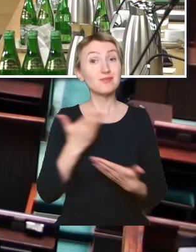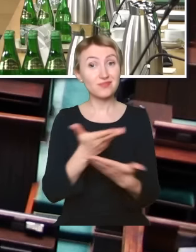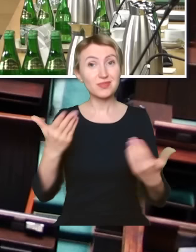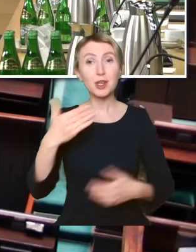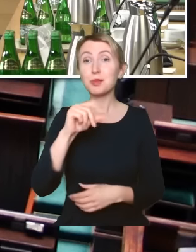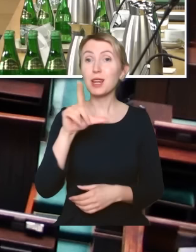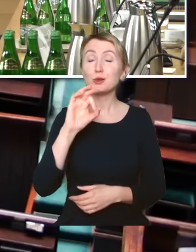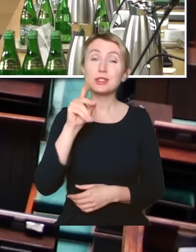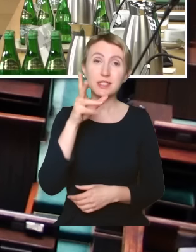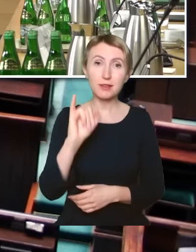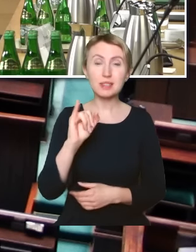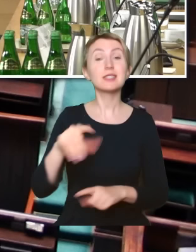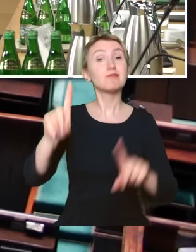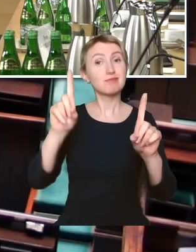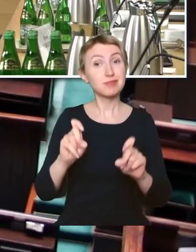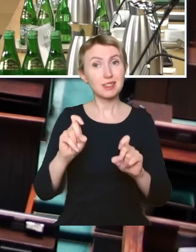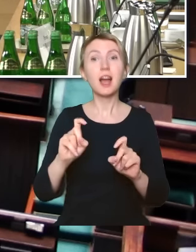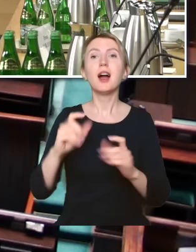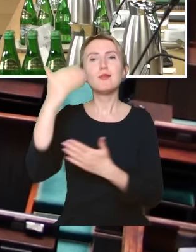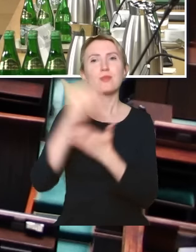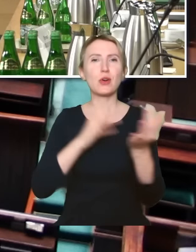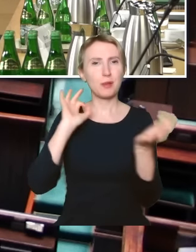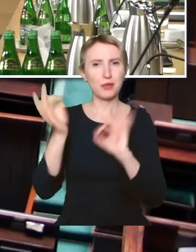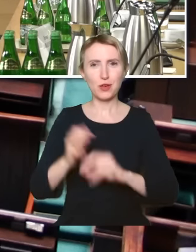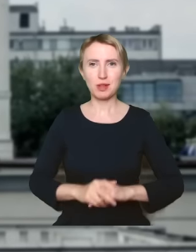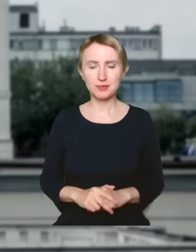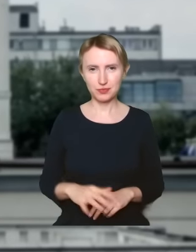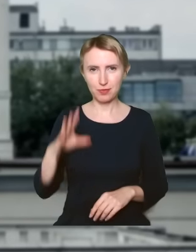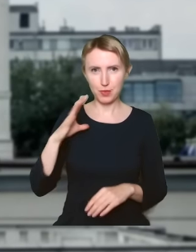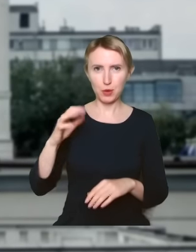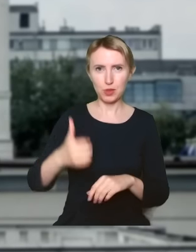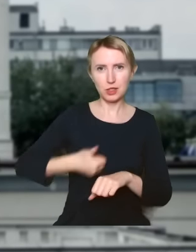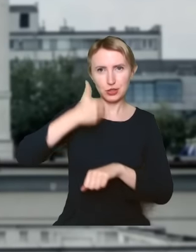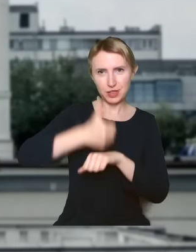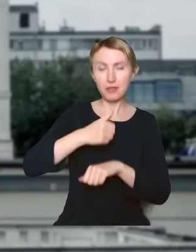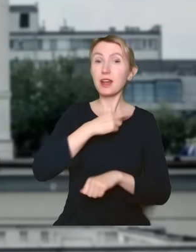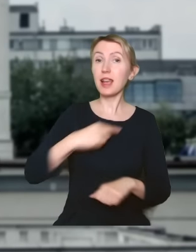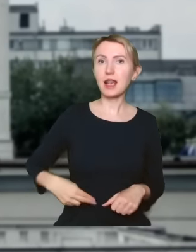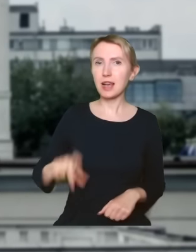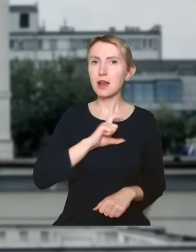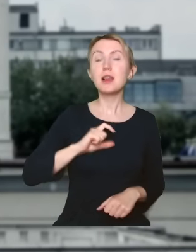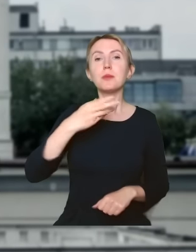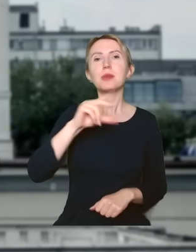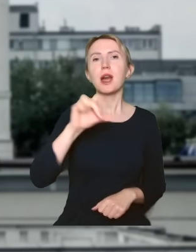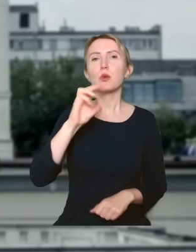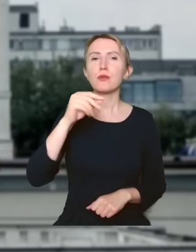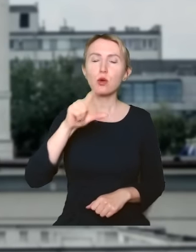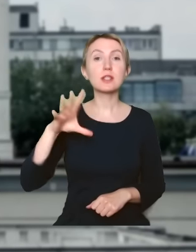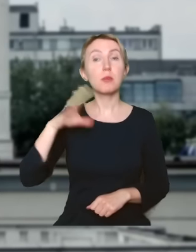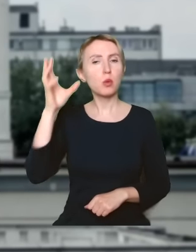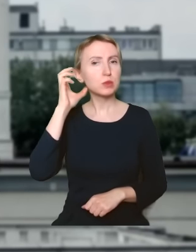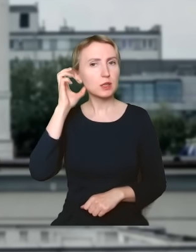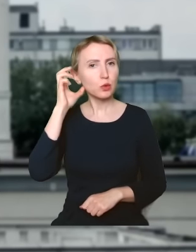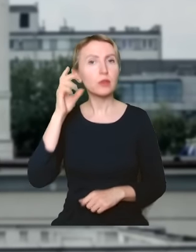Michał Trześniewski, zaczynamy serwis informacyjny. Były szef kancelarii premiera Michał Dworczyk był przesłuchiwany